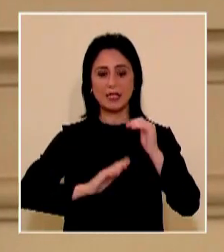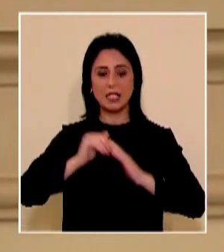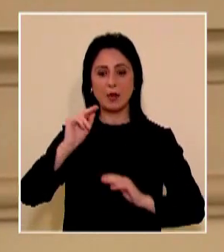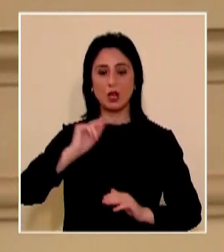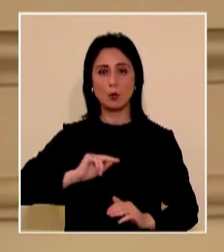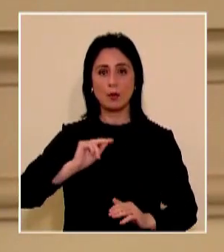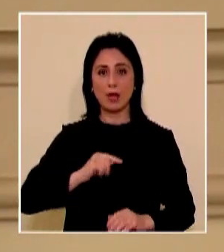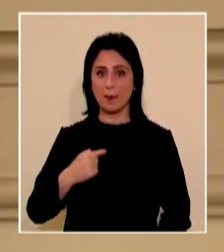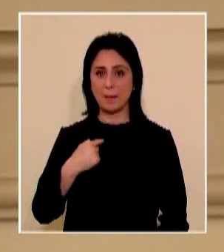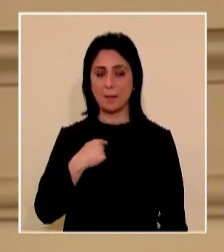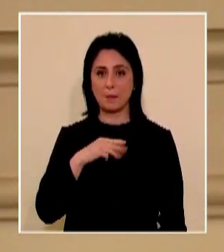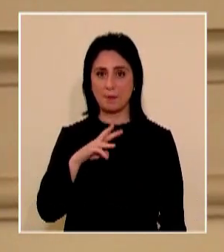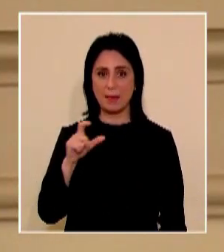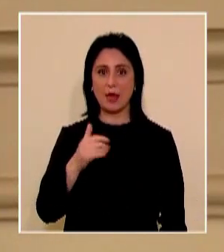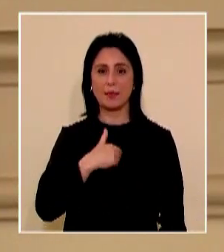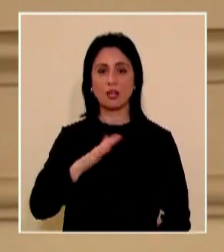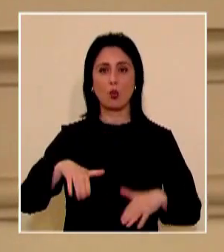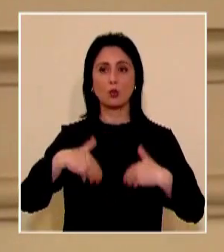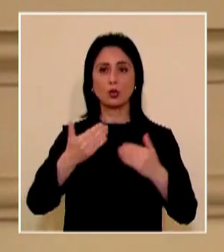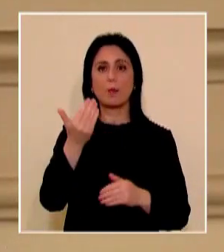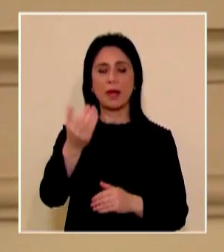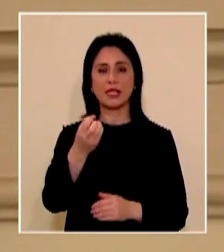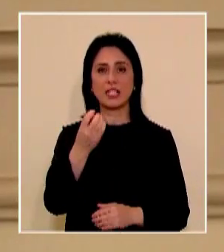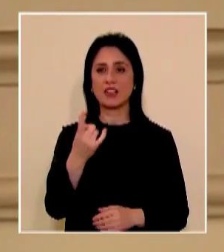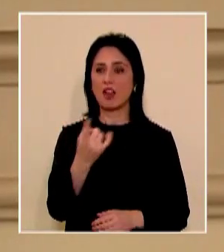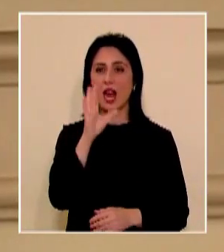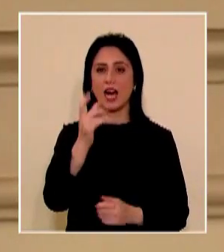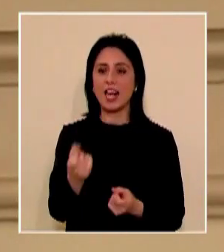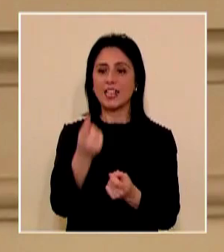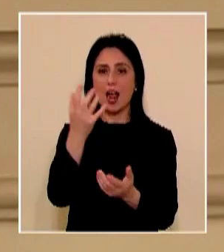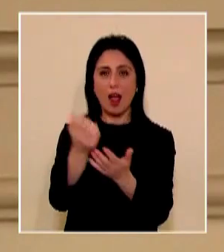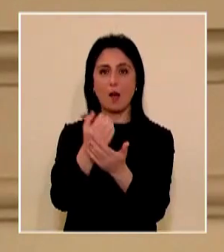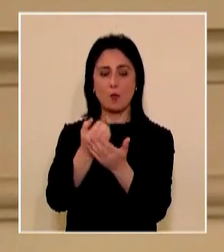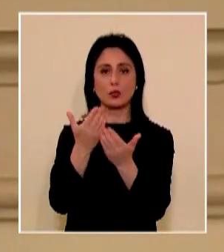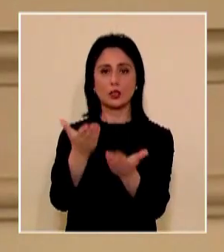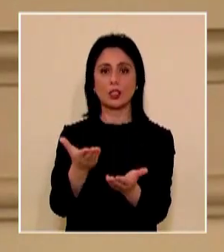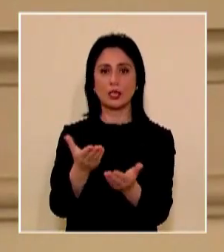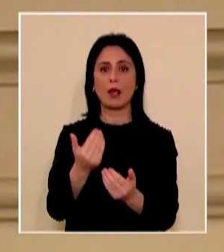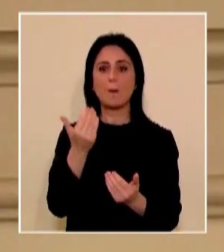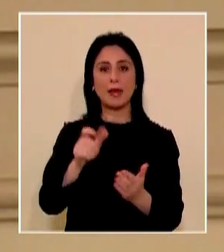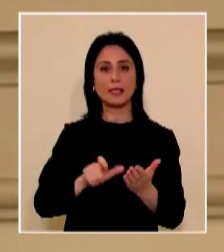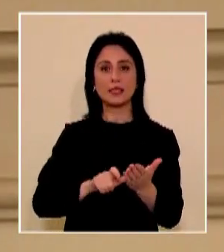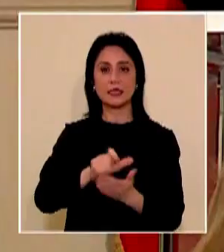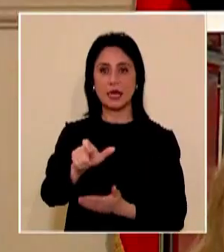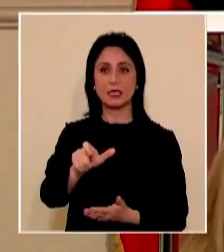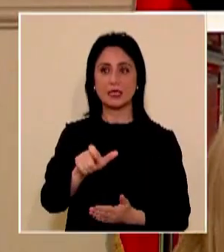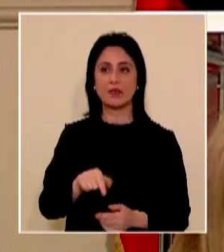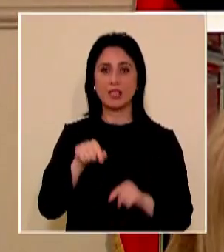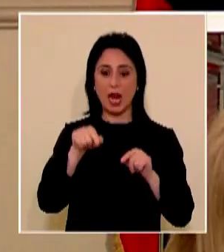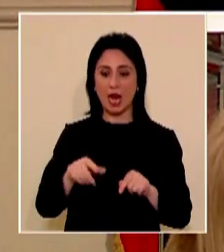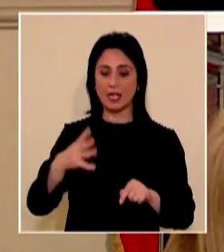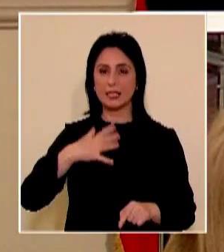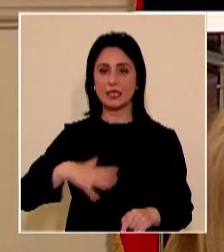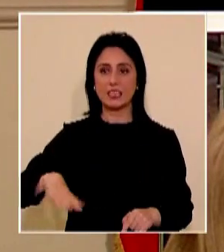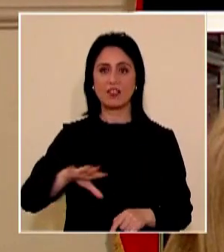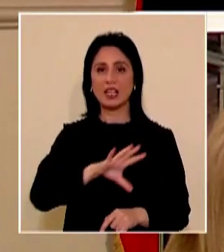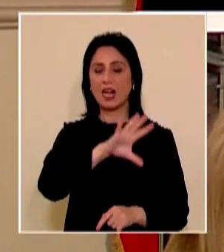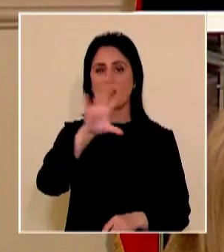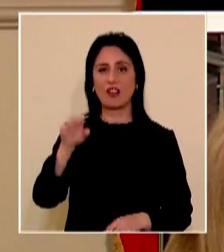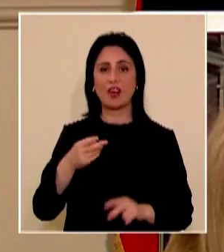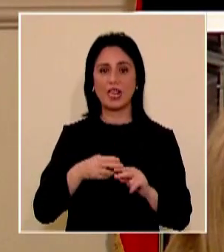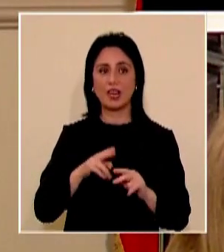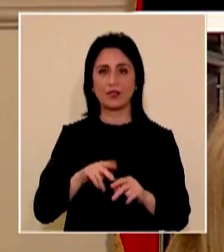odkrycia przed nimi i że przede wszystkim w krótkim czasie będzie można tutaj w Gruzji wszystkie te